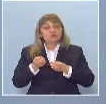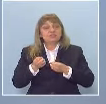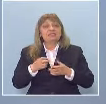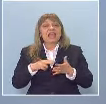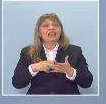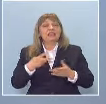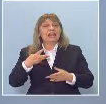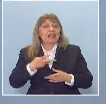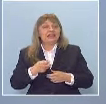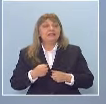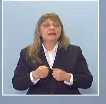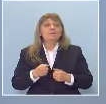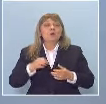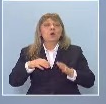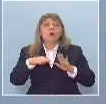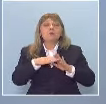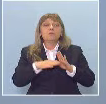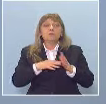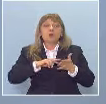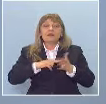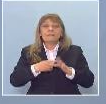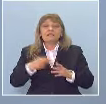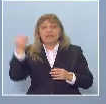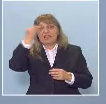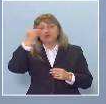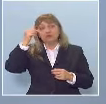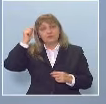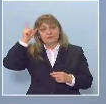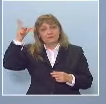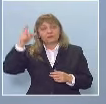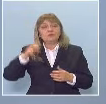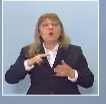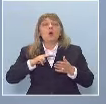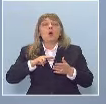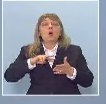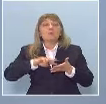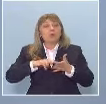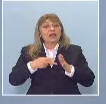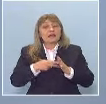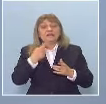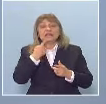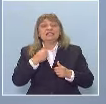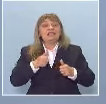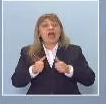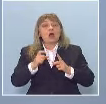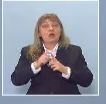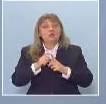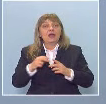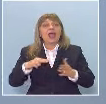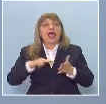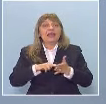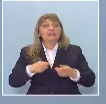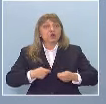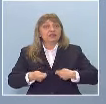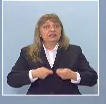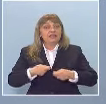енергетика, програмиране на изкуствен интелект, програмиране на роботи, електронна търговия и системно